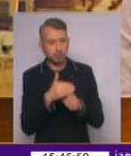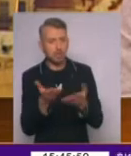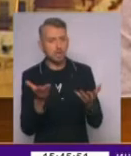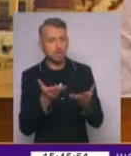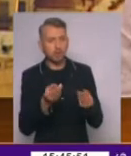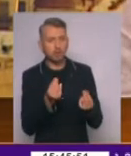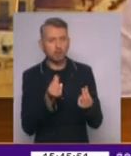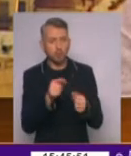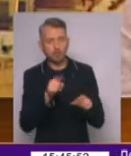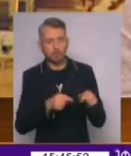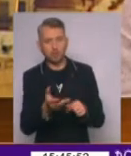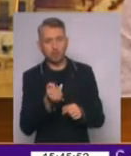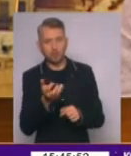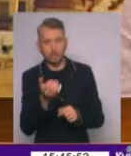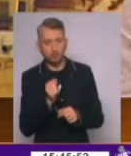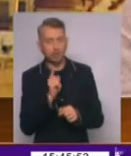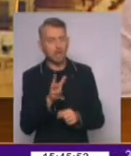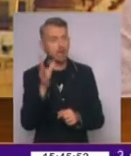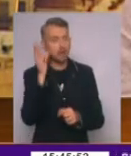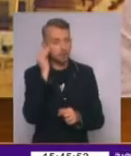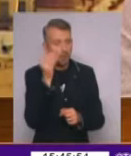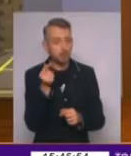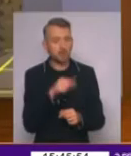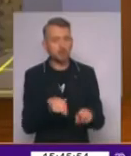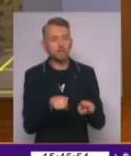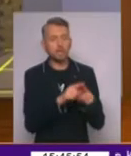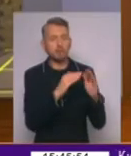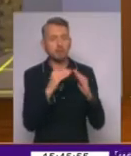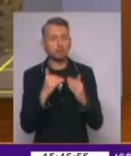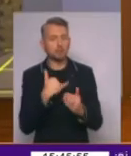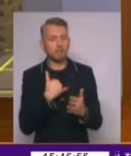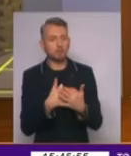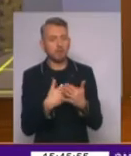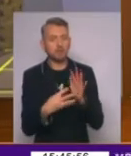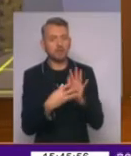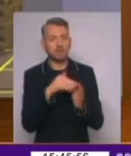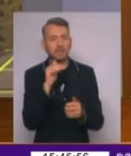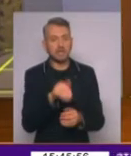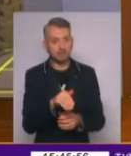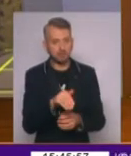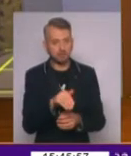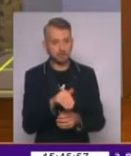кошти іноді отримують. Але зважаючи на те, що таких будинків у нас майже 9 тисяч,